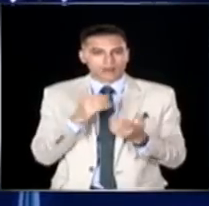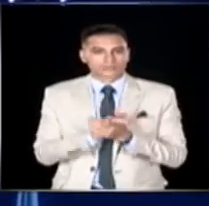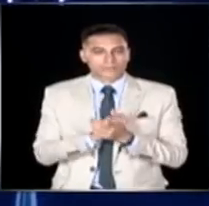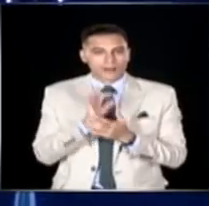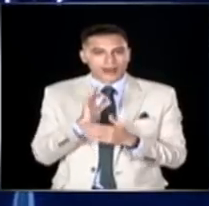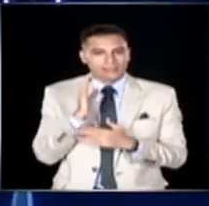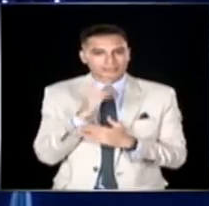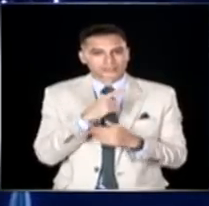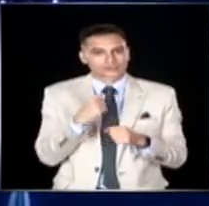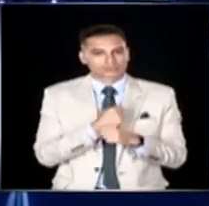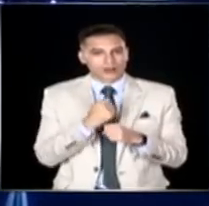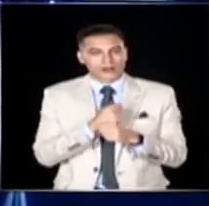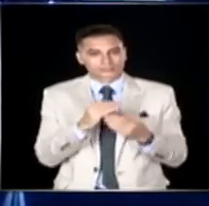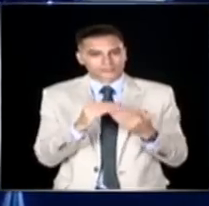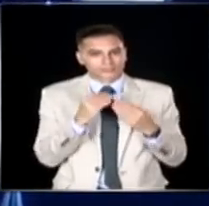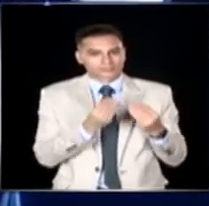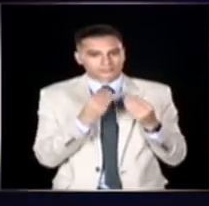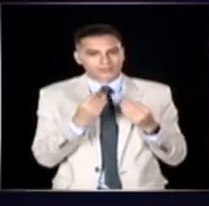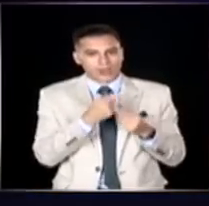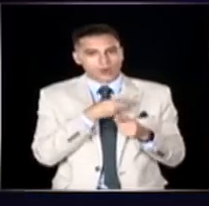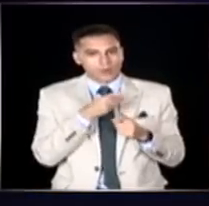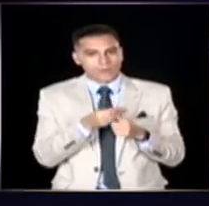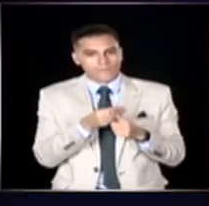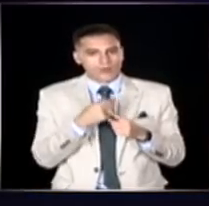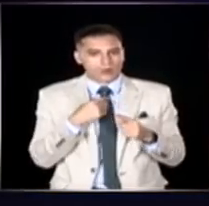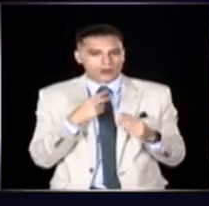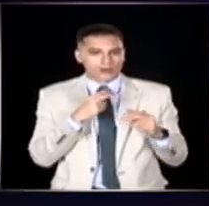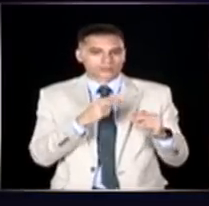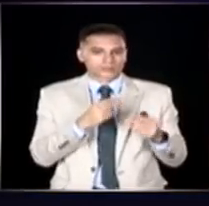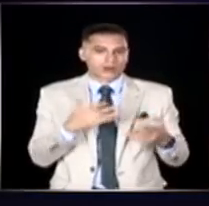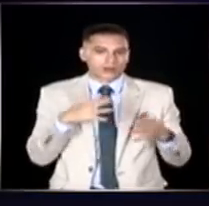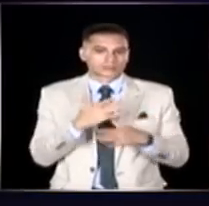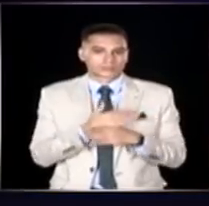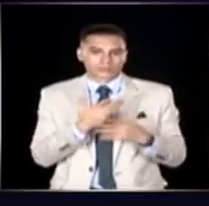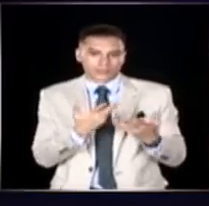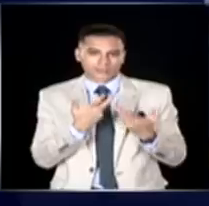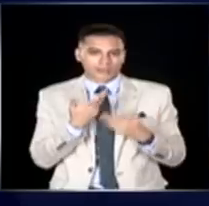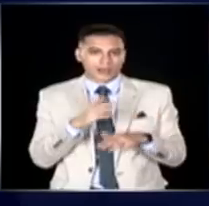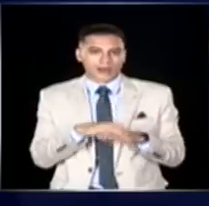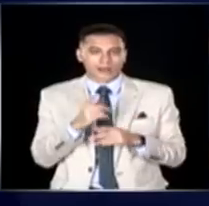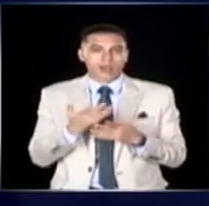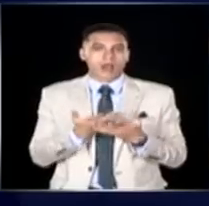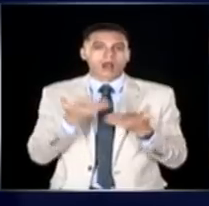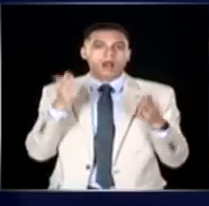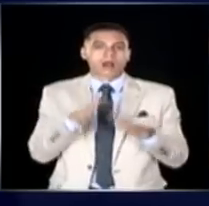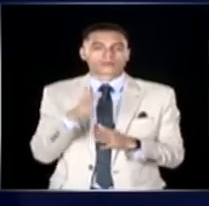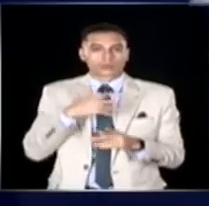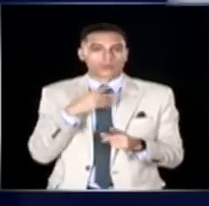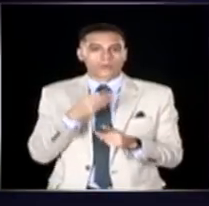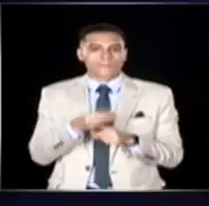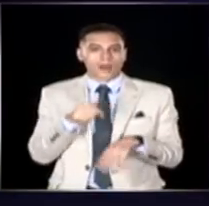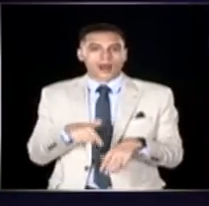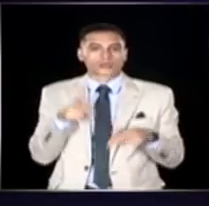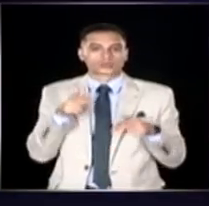صاحبتي اساسا فهي اللي شجعتني كمان على الموضوع ده، لقيتها هي حابة وبصراحة انا حبيت الموضوع ده قوي لما هي ابتدت تحكي لي عنه اكتر. ايه اكتر حاجة لفتت انتباهك في